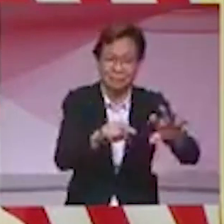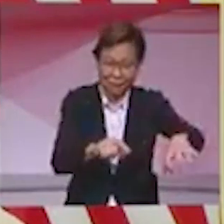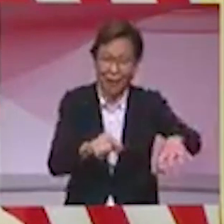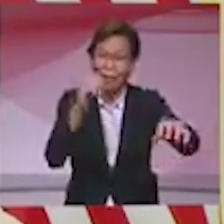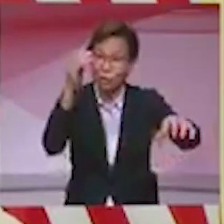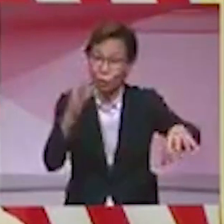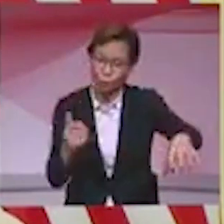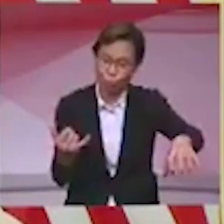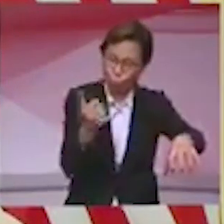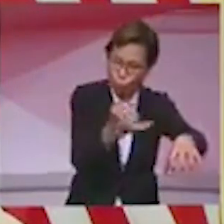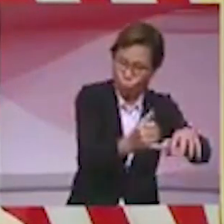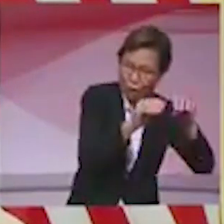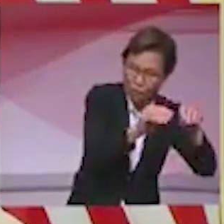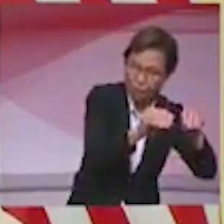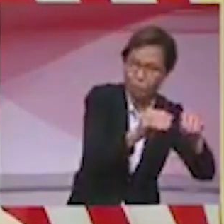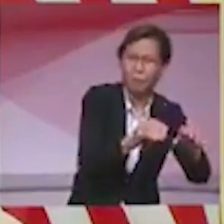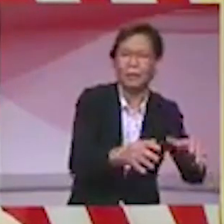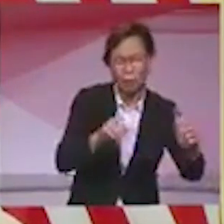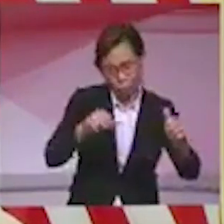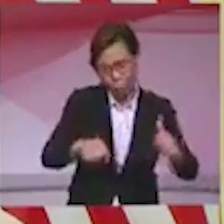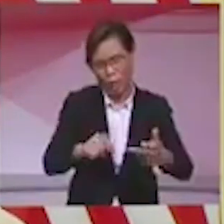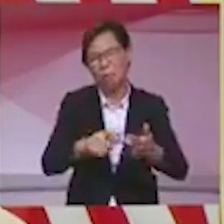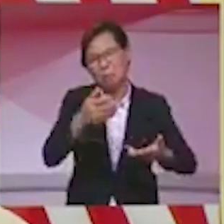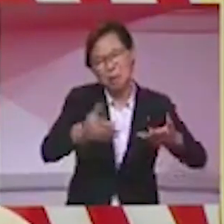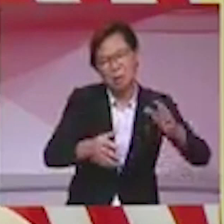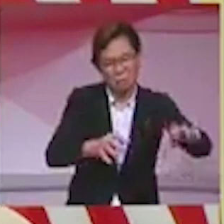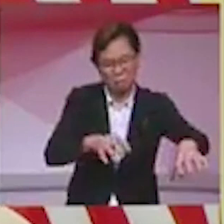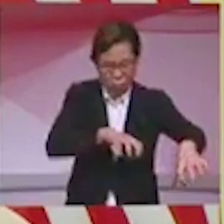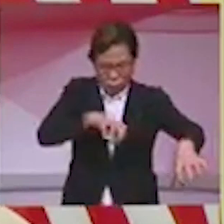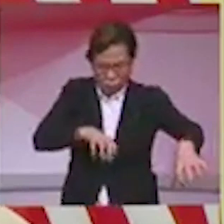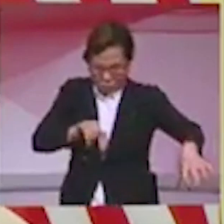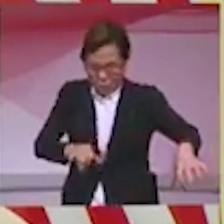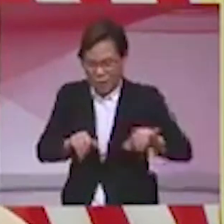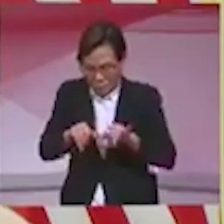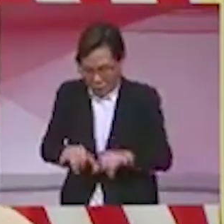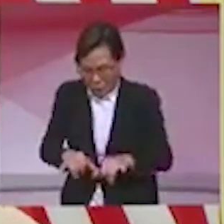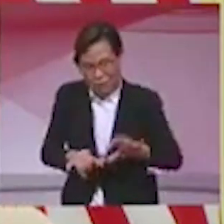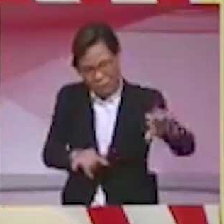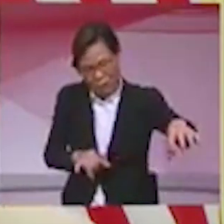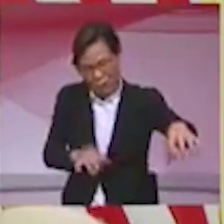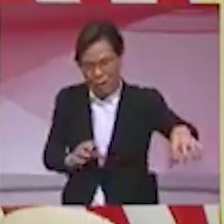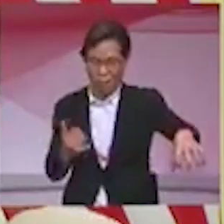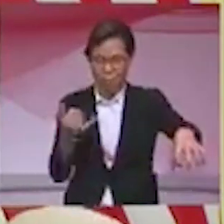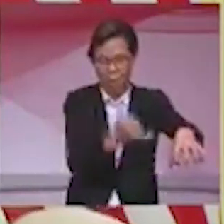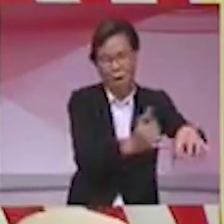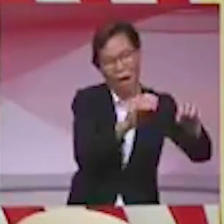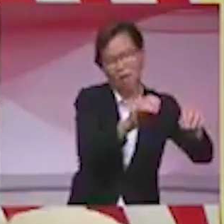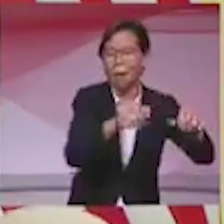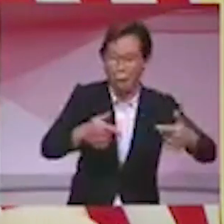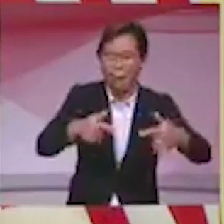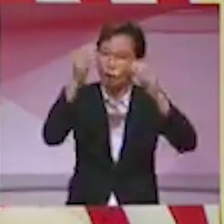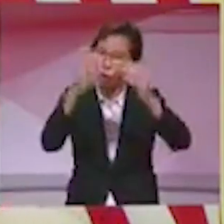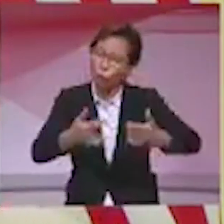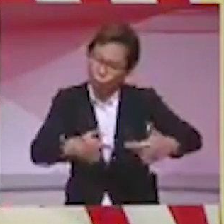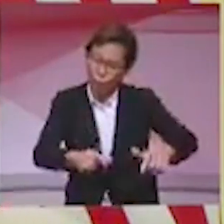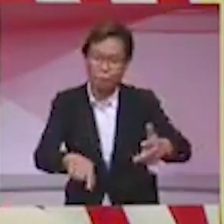abru yang bersebelahan dengan mereka mungkin mereka duduk di daerah lain tapi mengajar di daerah lain yaitu juga digunakan